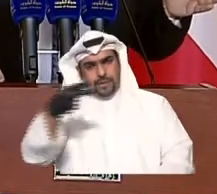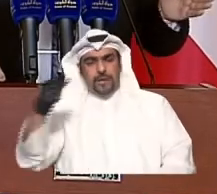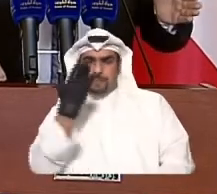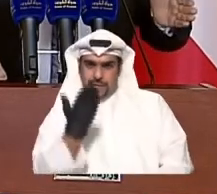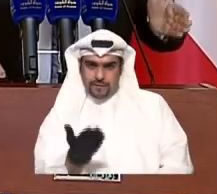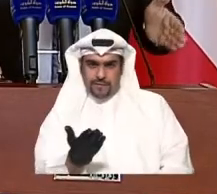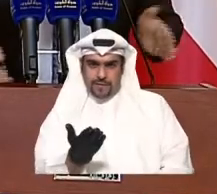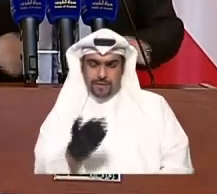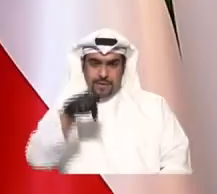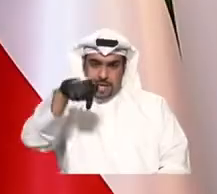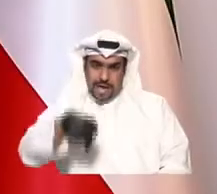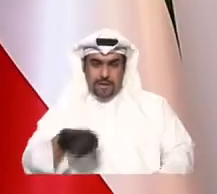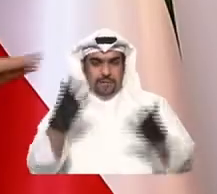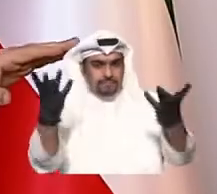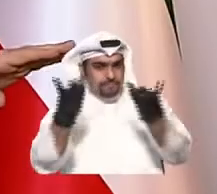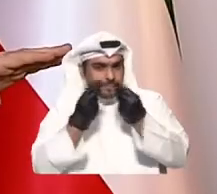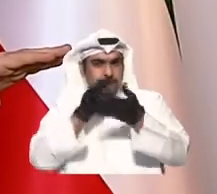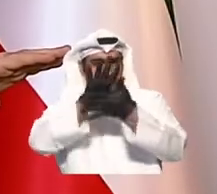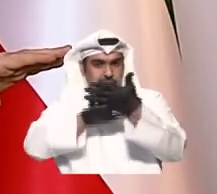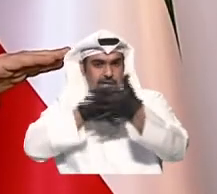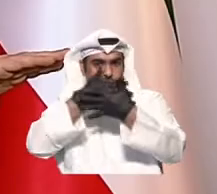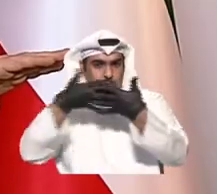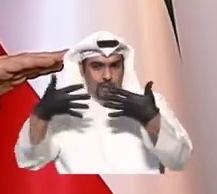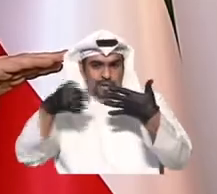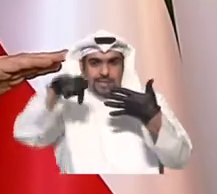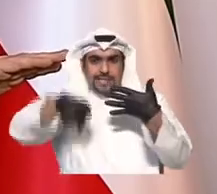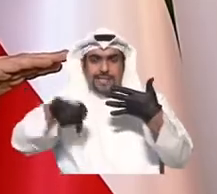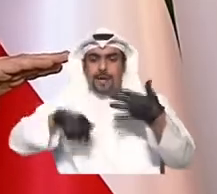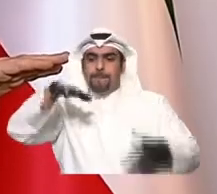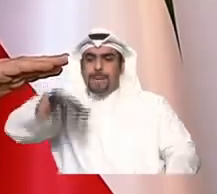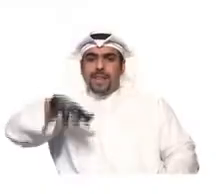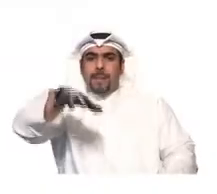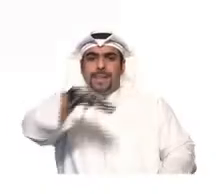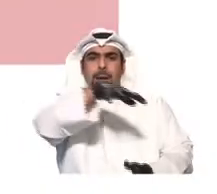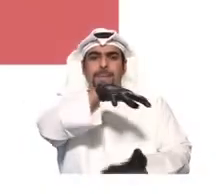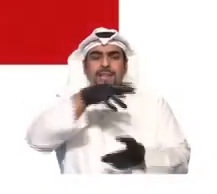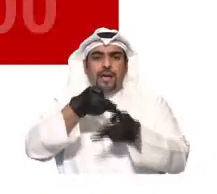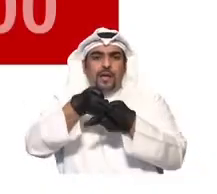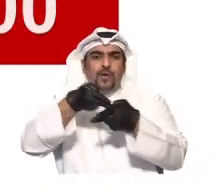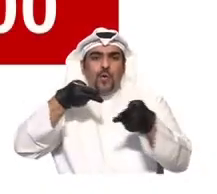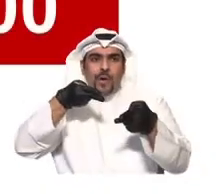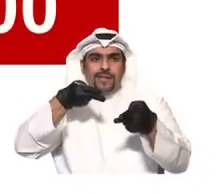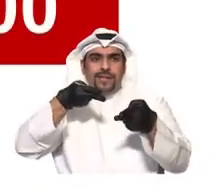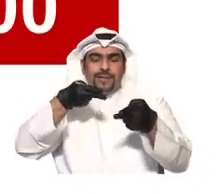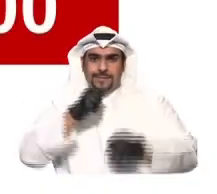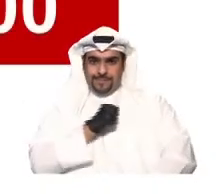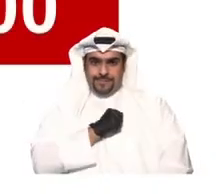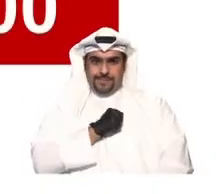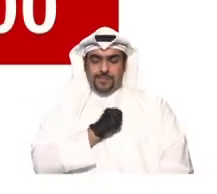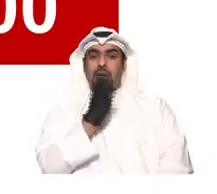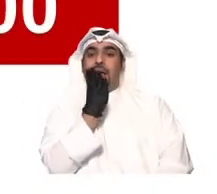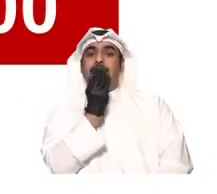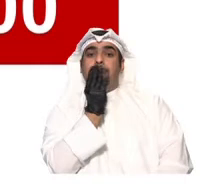معدل رصد الحالات وانتشارها على مستوى المناطق الصحية في دولة الكويت، فقد تم رصد 200 حالة في منطقة الأحمد